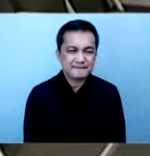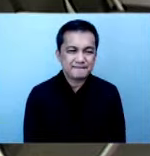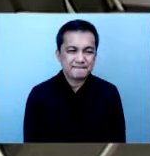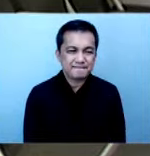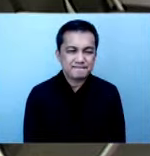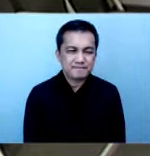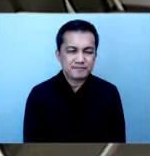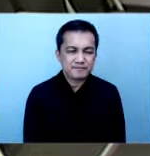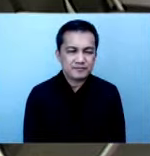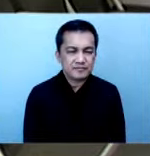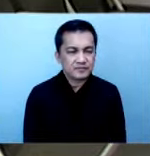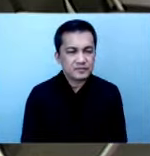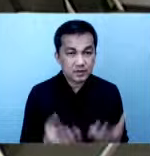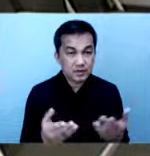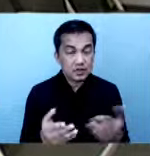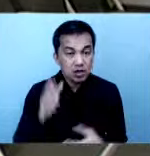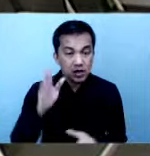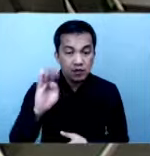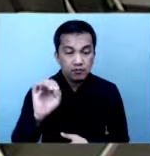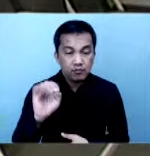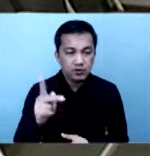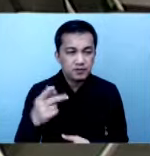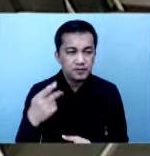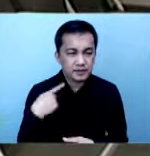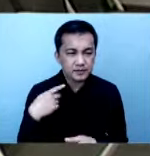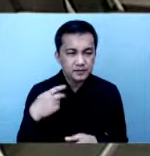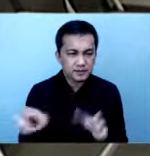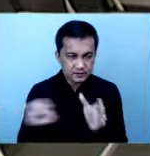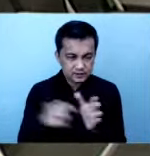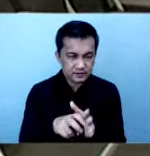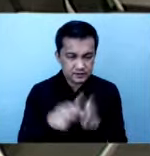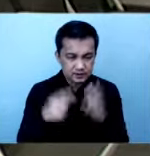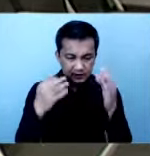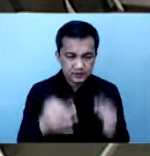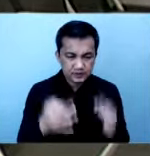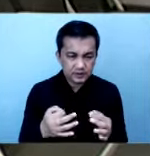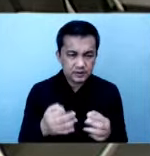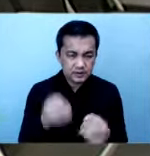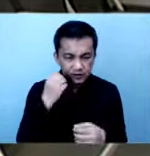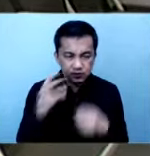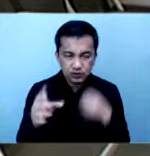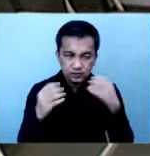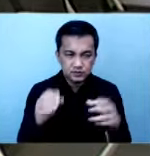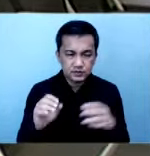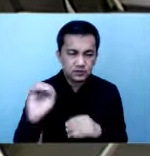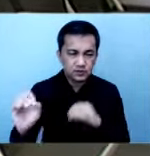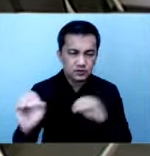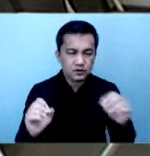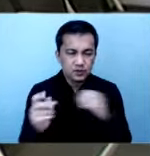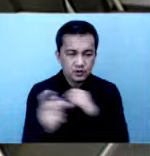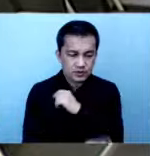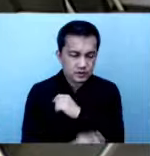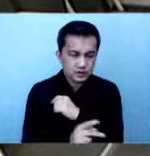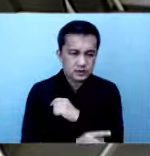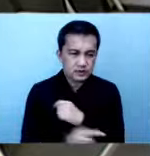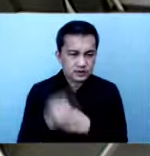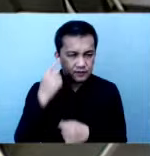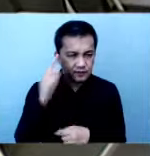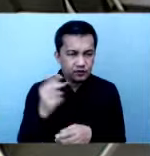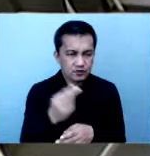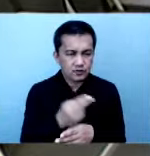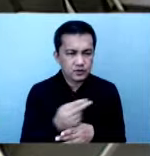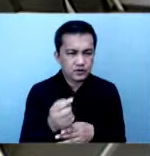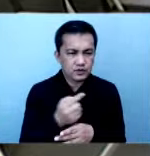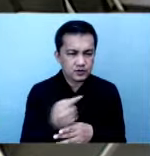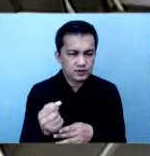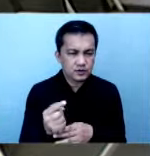Bok, may mga pasahero na pinili ng umuwi ngayong araw sa kani-kanilang probinsya para sa Semana Santa. Sigurado